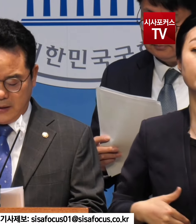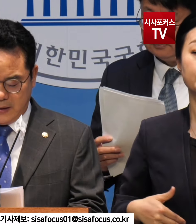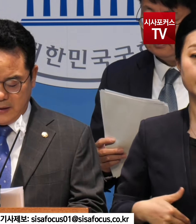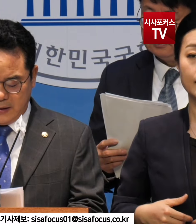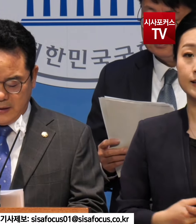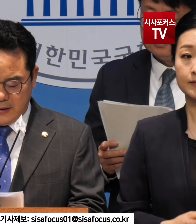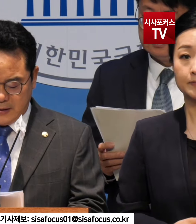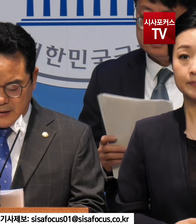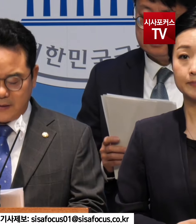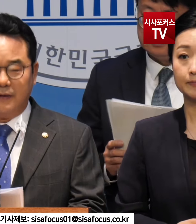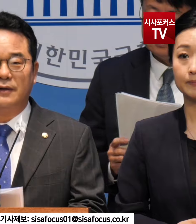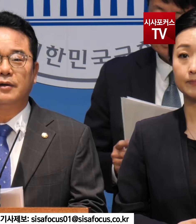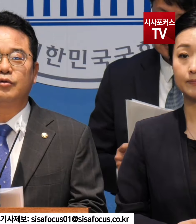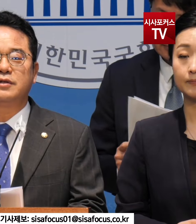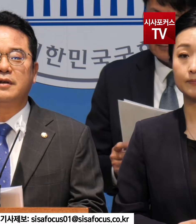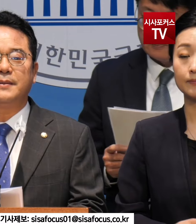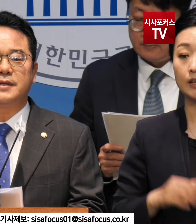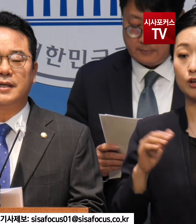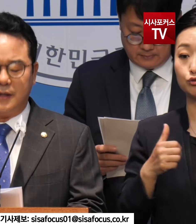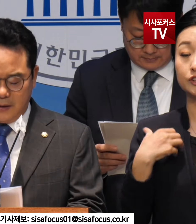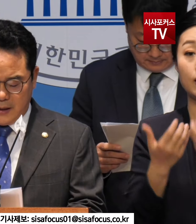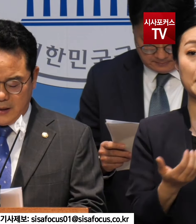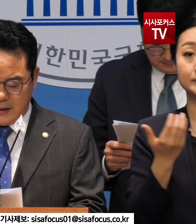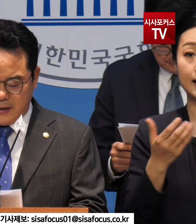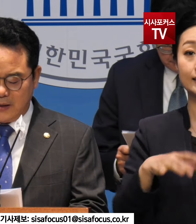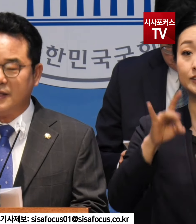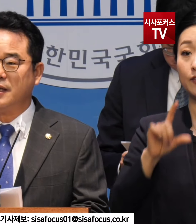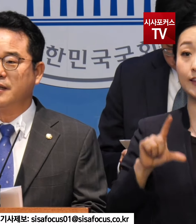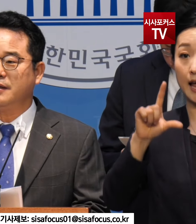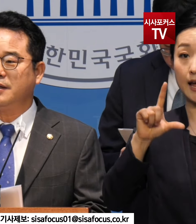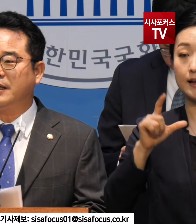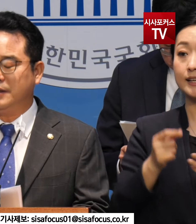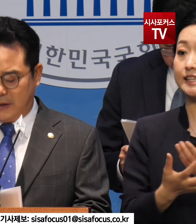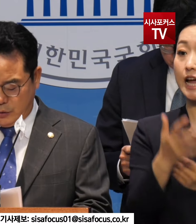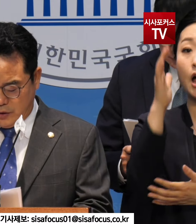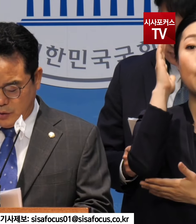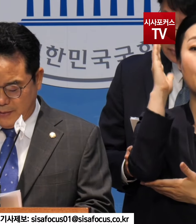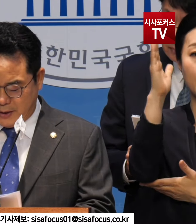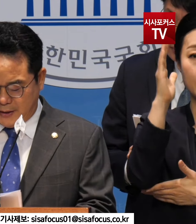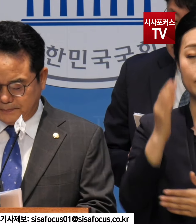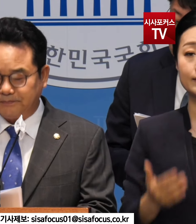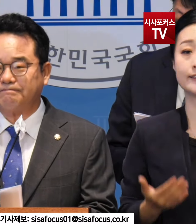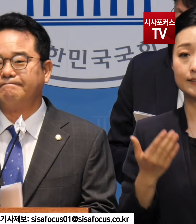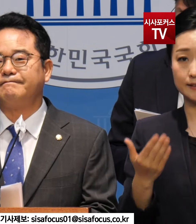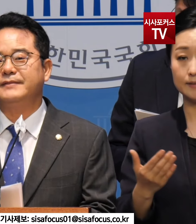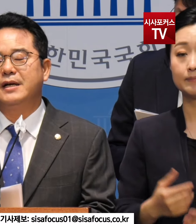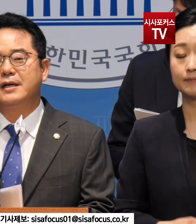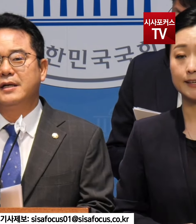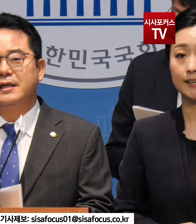필요합니다. 그래서 국정감사 첫날 기자회견을 하는 이유이기도 합니다.